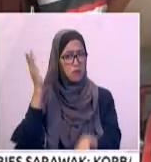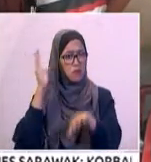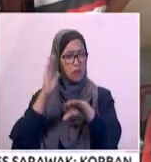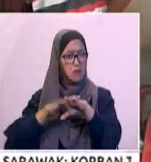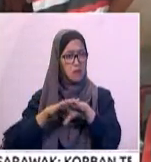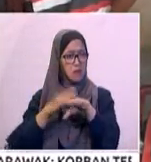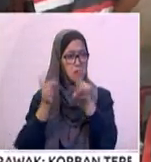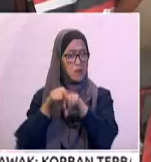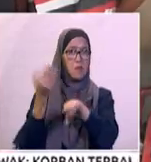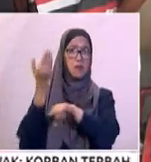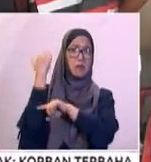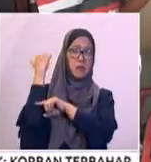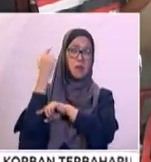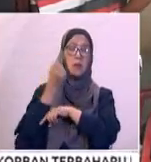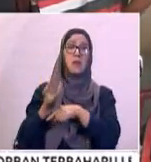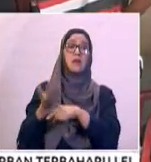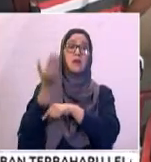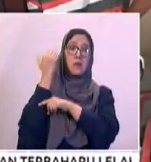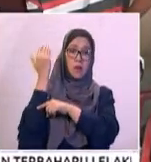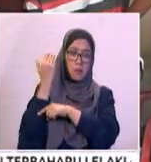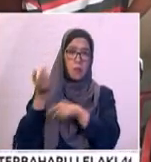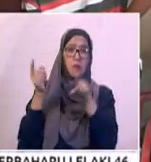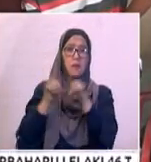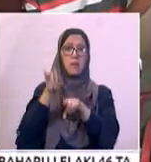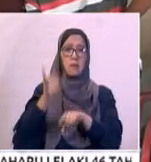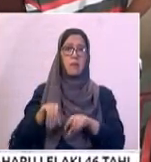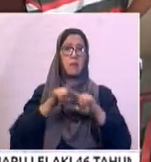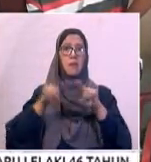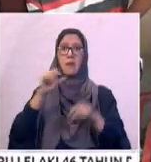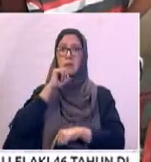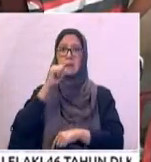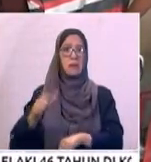Kenapa takut sebelum ni? Sebelum ni ada juga tapi tak sekuat macam ni lah.